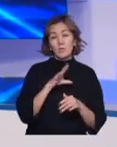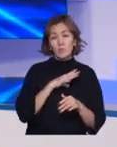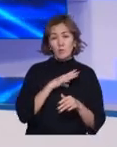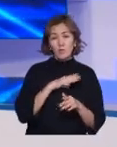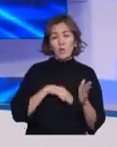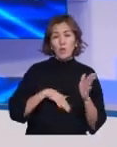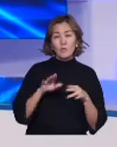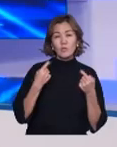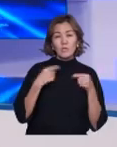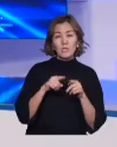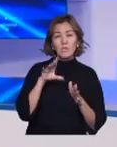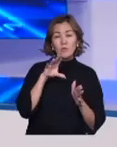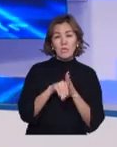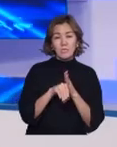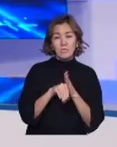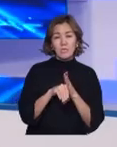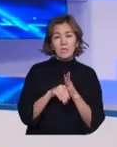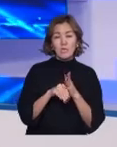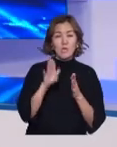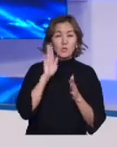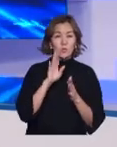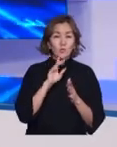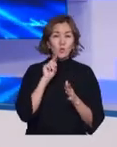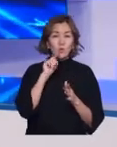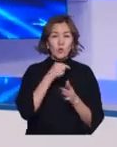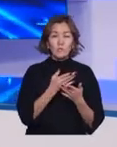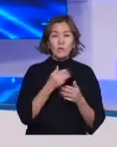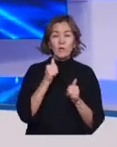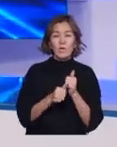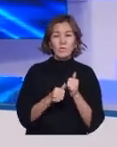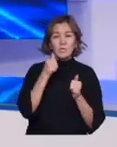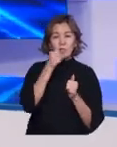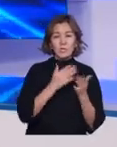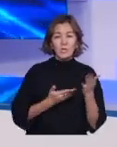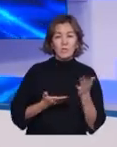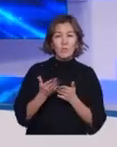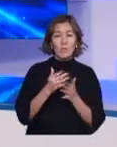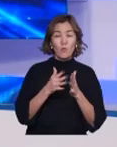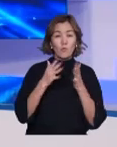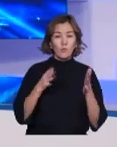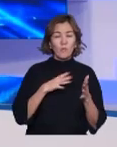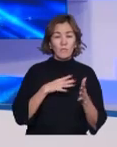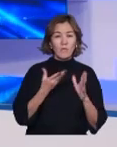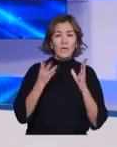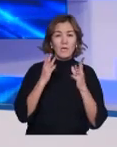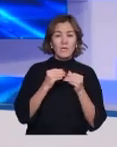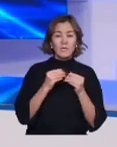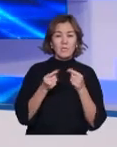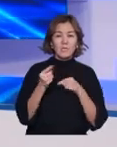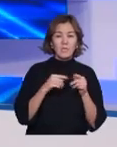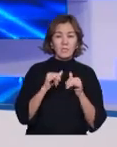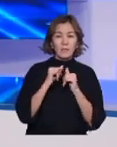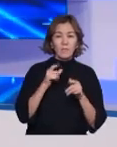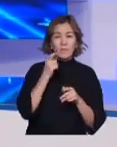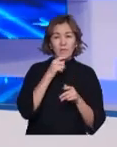Озық технологияны енгізген шаруа тіршілік нәрін үнемдеп қана қоймай, жыл сайын мол өнім алады. Нәтижесінде сілгерлеп шаруашылығы